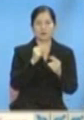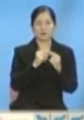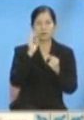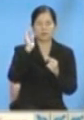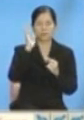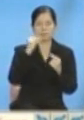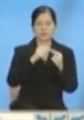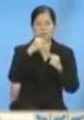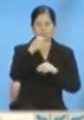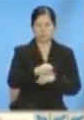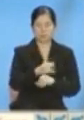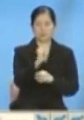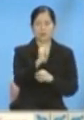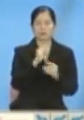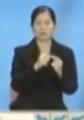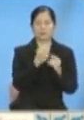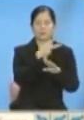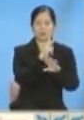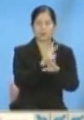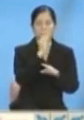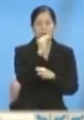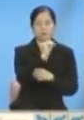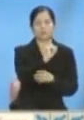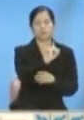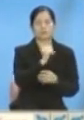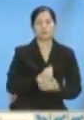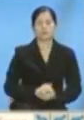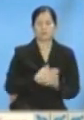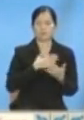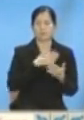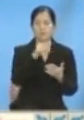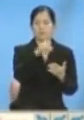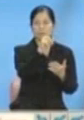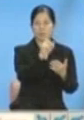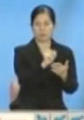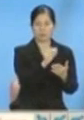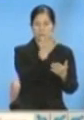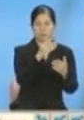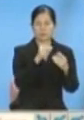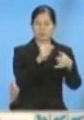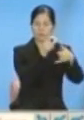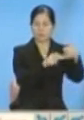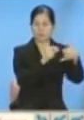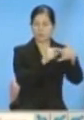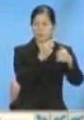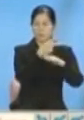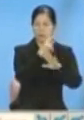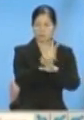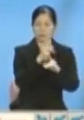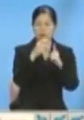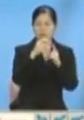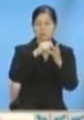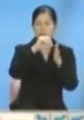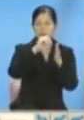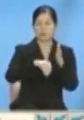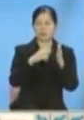านประธานก็ปิดประเด็นและมีการกล่าวหาไม่เป็นไรครับผมไม่ติดใจเพราะท่านเป็นประธานท่านไม่ถอนคำพูดแต่ว่าในส